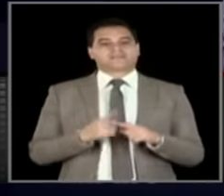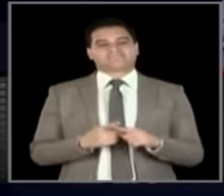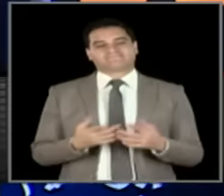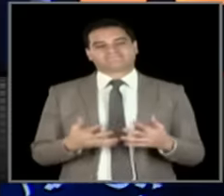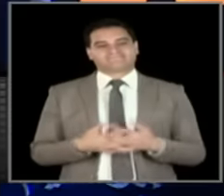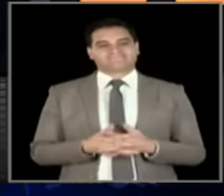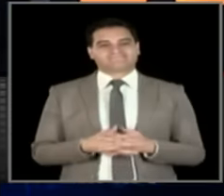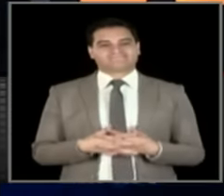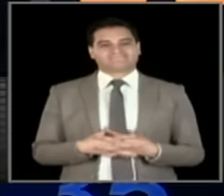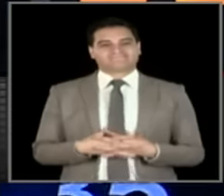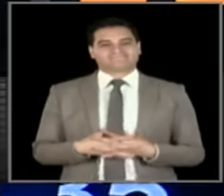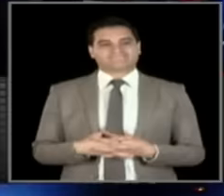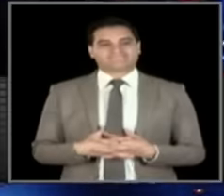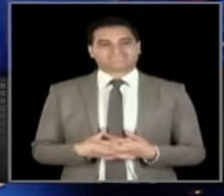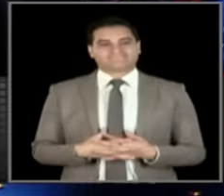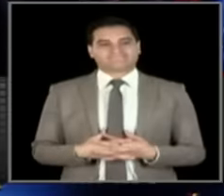اجابه خاطئه.